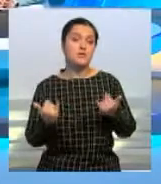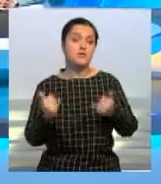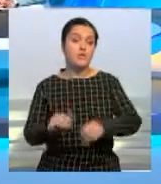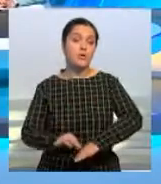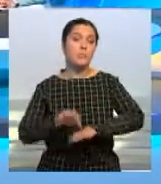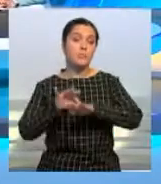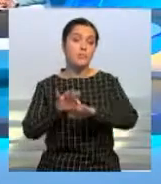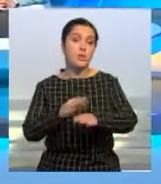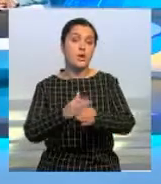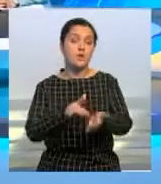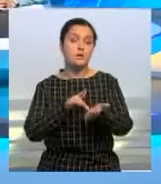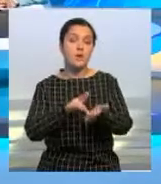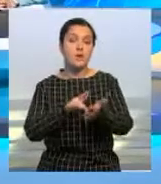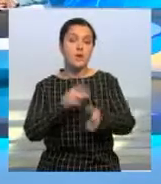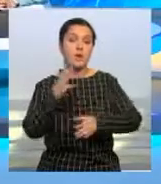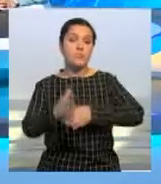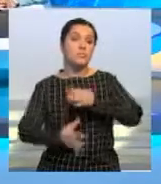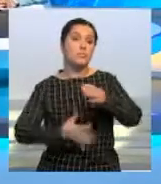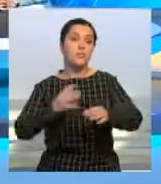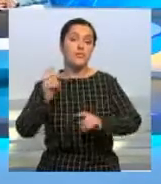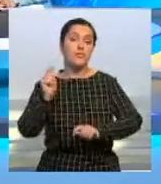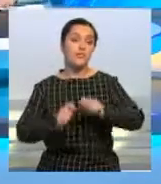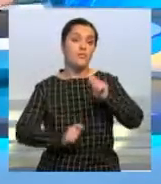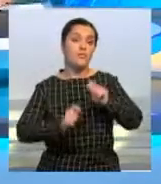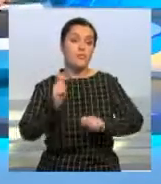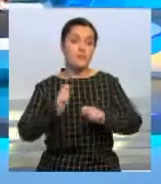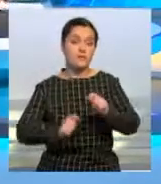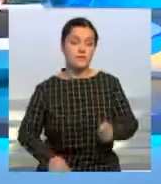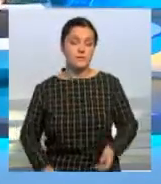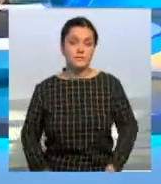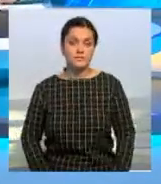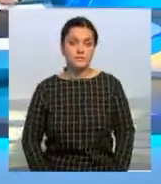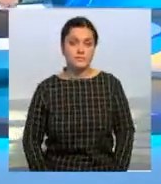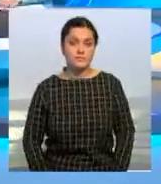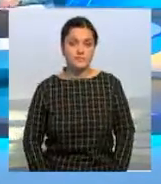проходит международный туристский форум «Эйчин Тараз 2017».